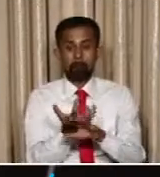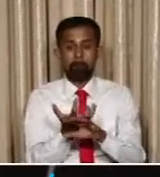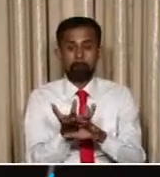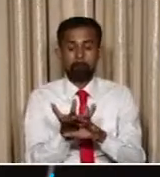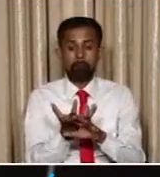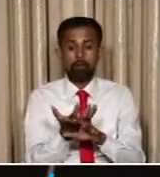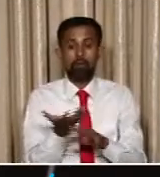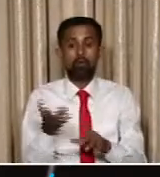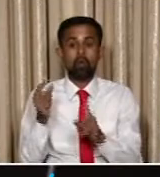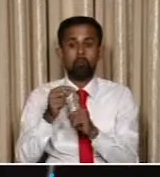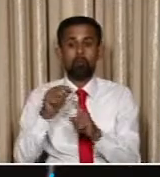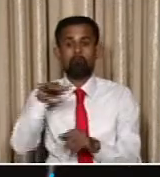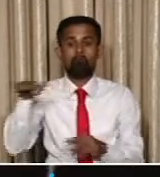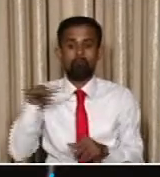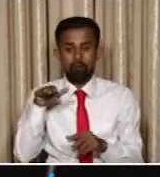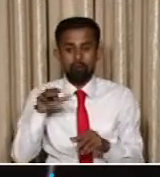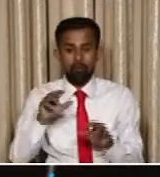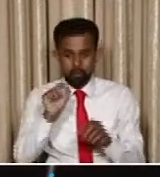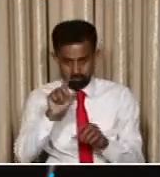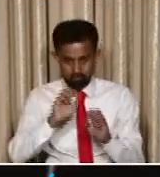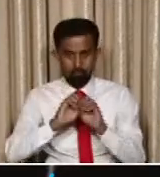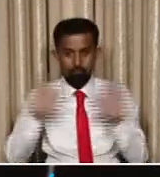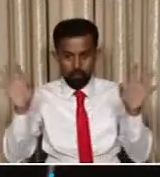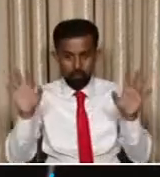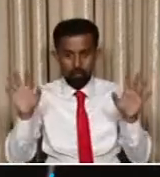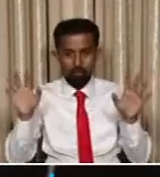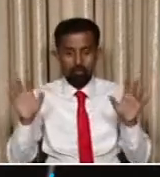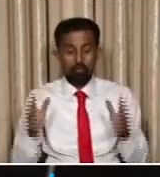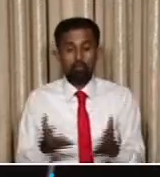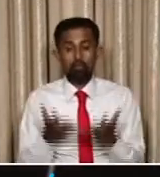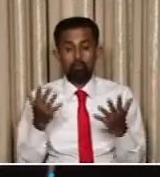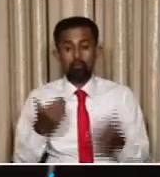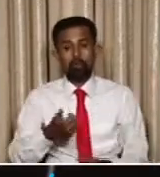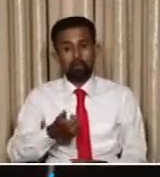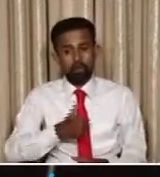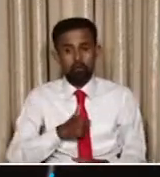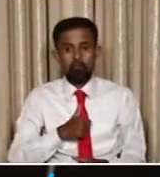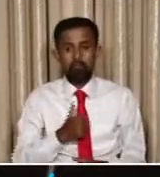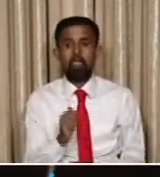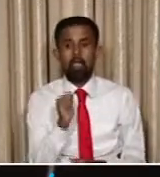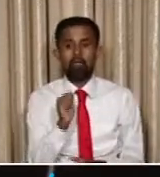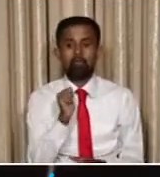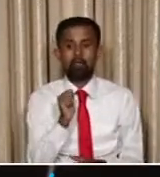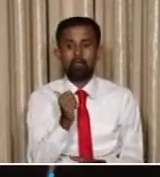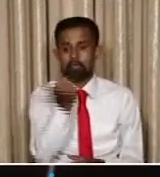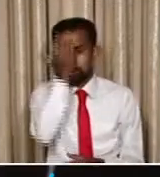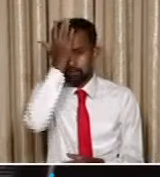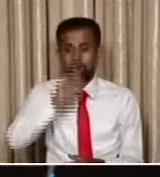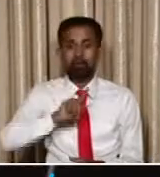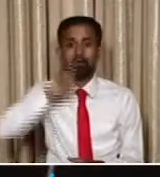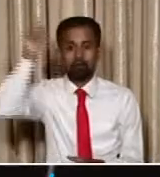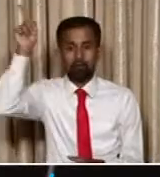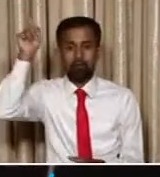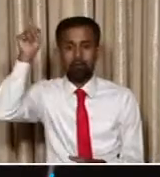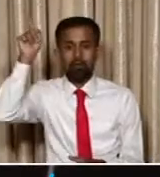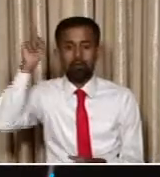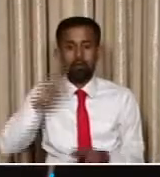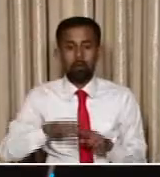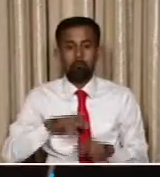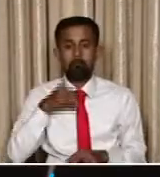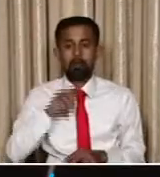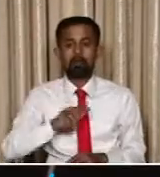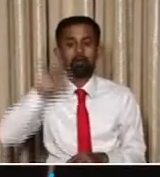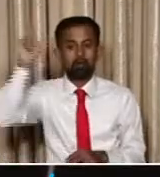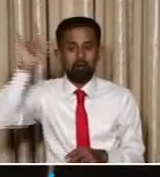නුවර. අපි මේක ප්‍රවර්ධනය කරනවාද? මොනතරම් මිනිස්සු කැමතිද? දැන් ඇයි මිනිස්සු ඉතාලියට යන්නේ? ඇයි මිනිස්සු ෆ්‍රාන්සයට